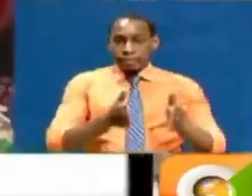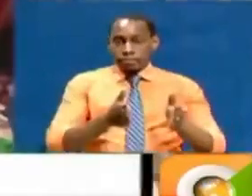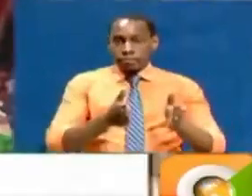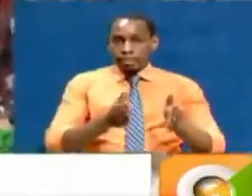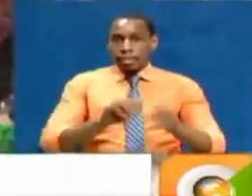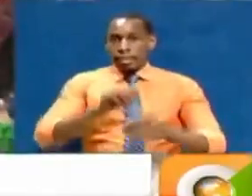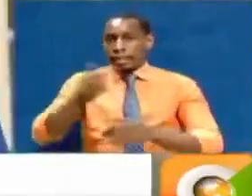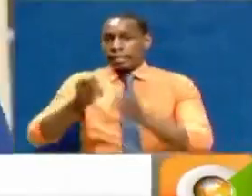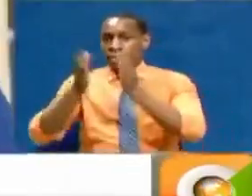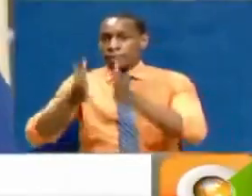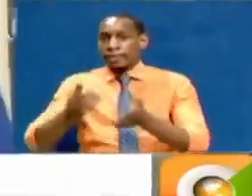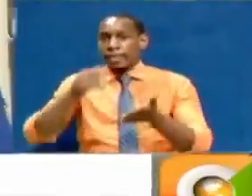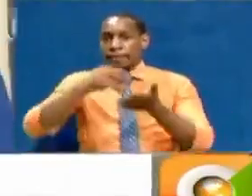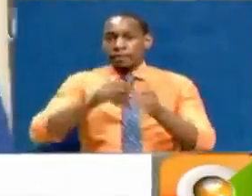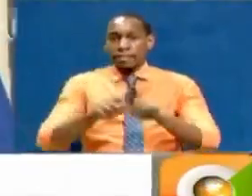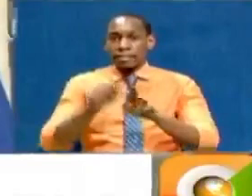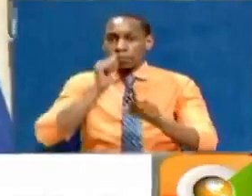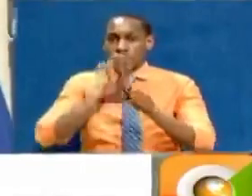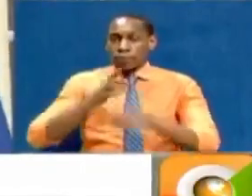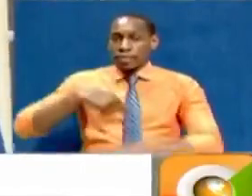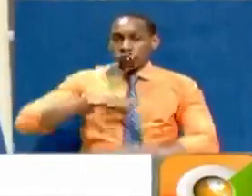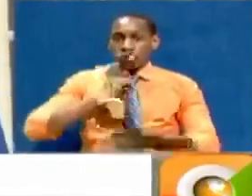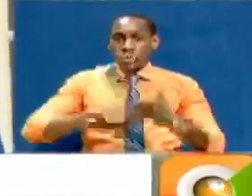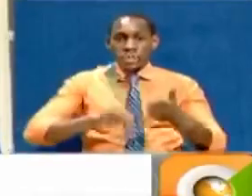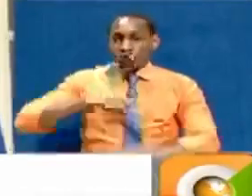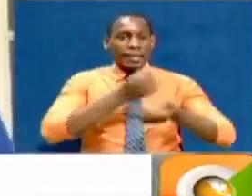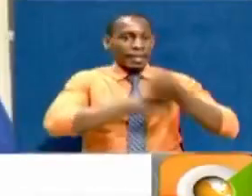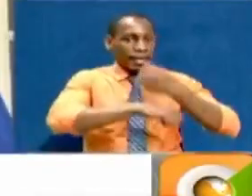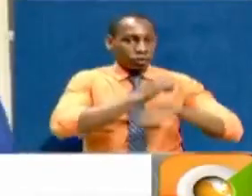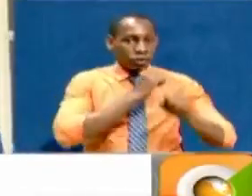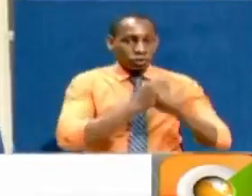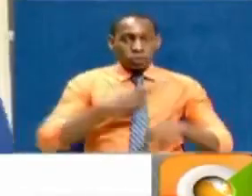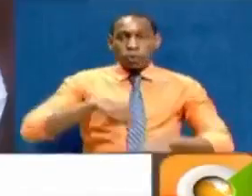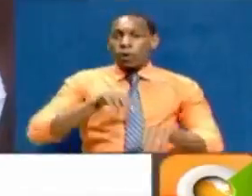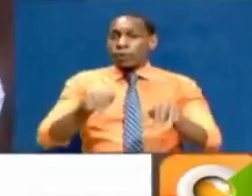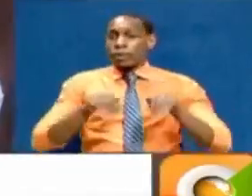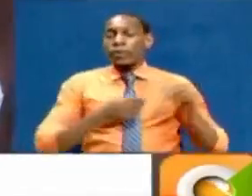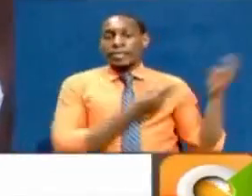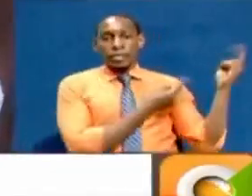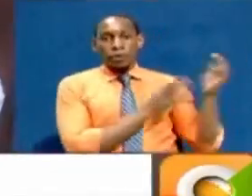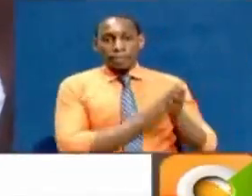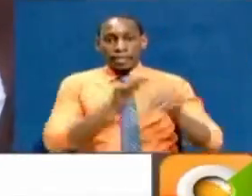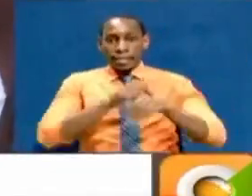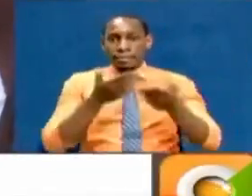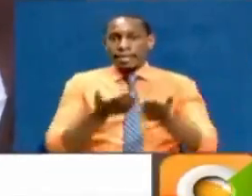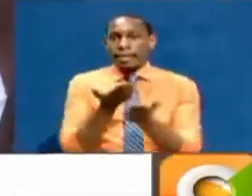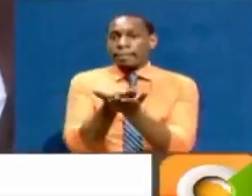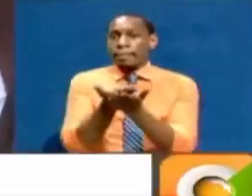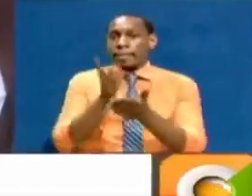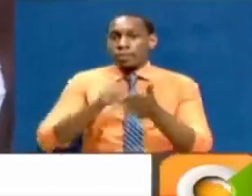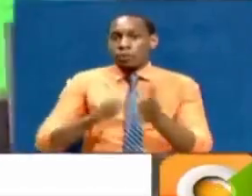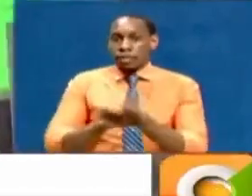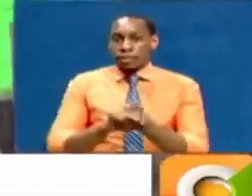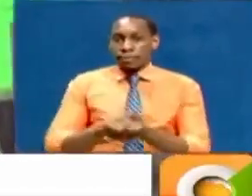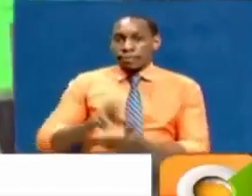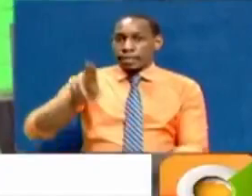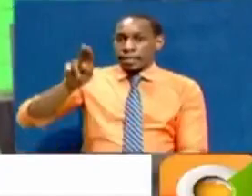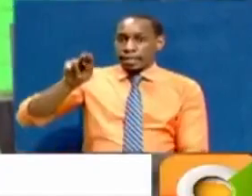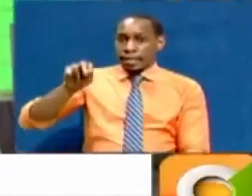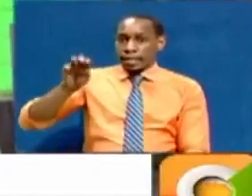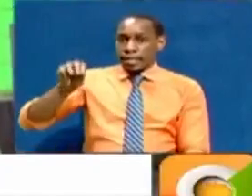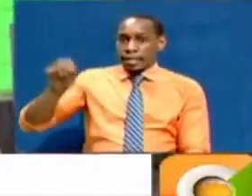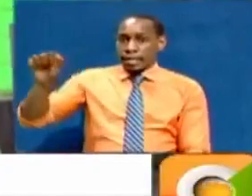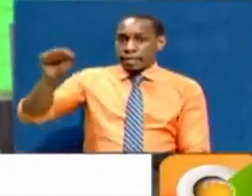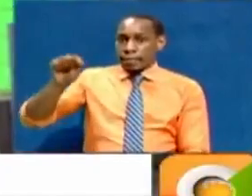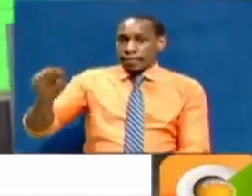other officers, and they assured us that something will be done. So we are still waiting in hope. Kwa sasa kilio chao ni kwa idara ya huduma za jiji